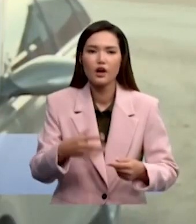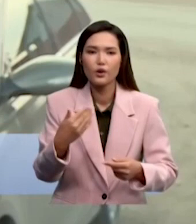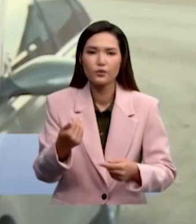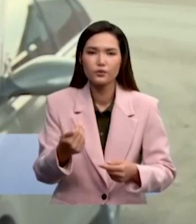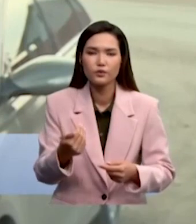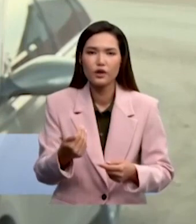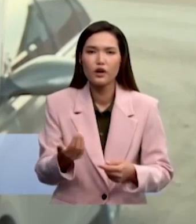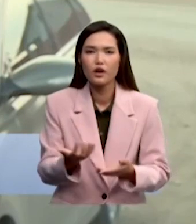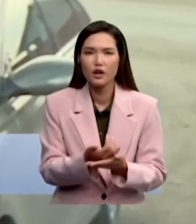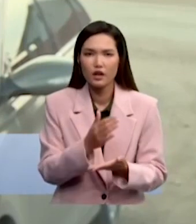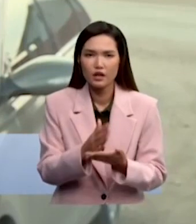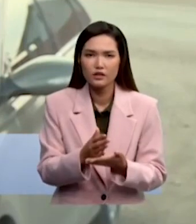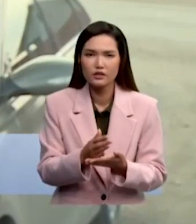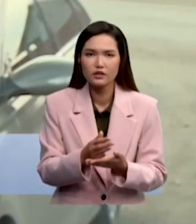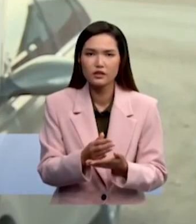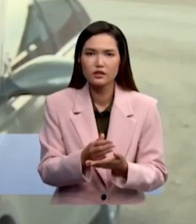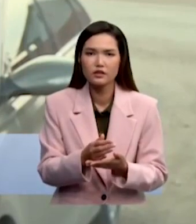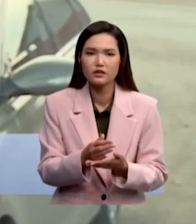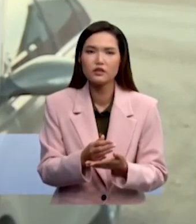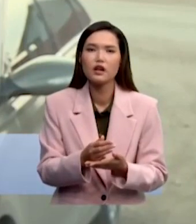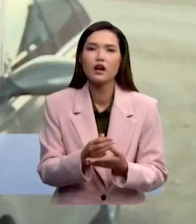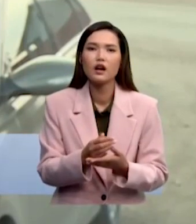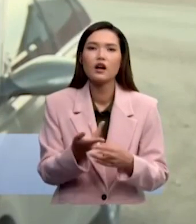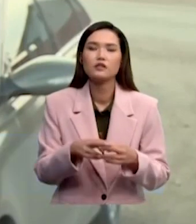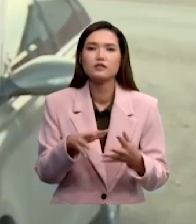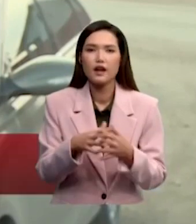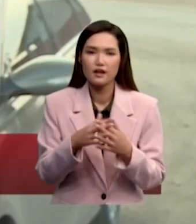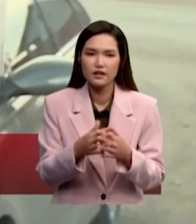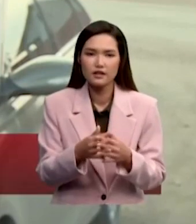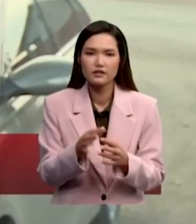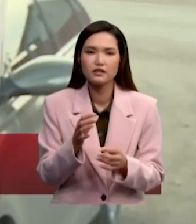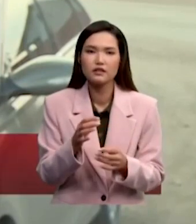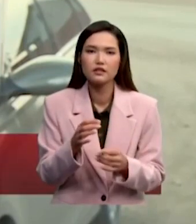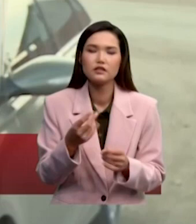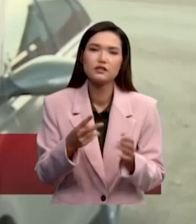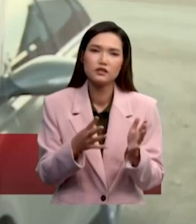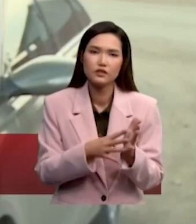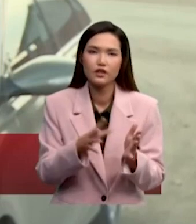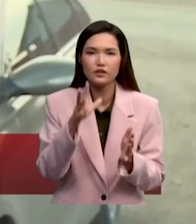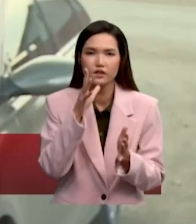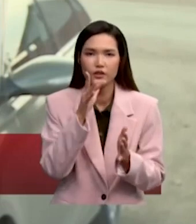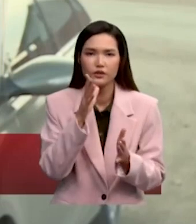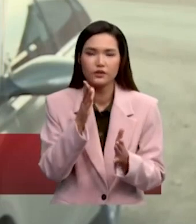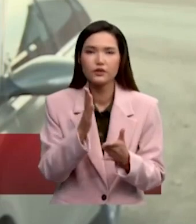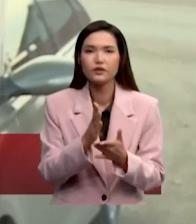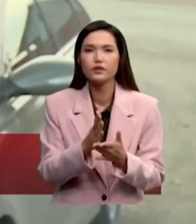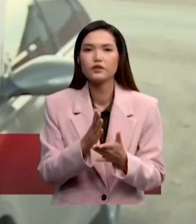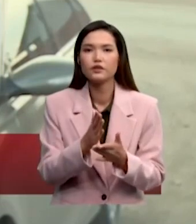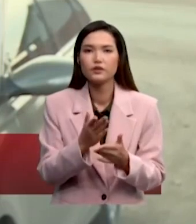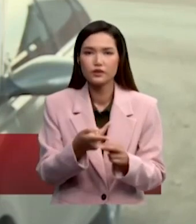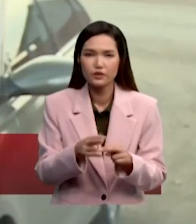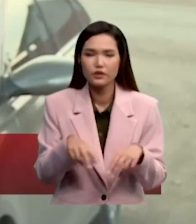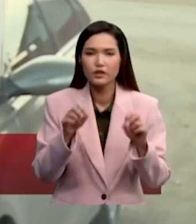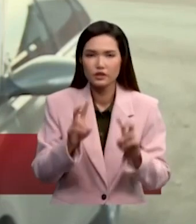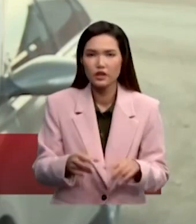бар. 29 жаңағы ауылдық округтар. 29 ауылдық округтар. Где-то 40-50